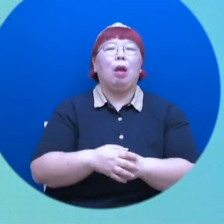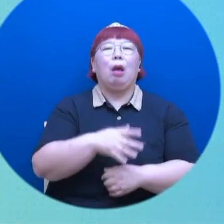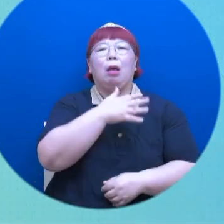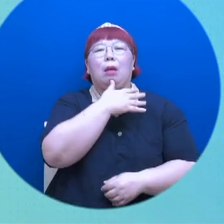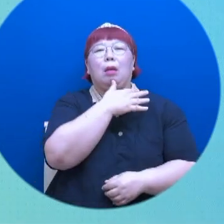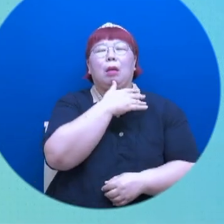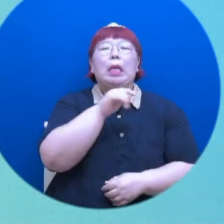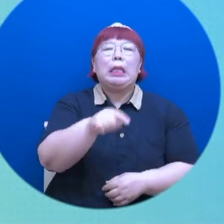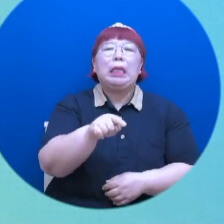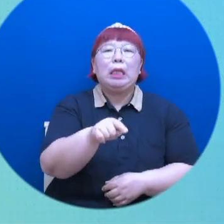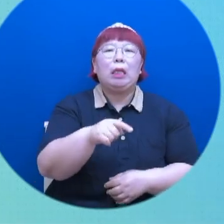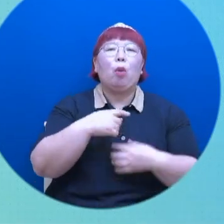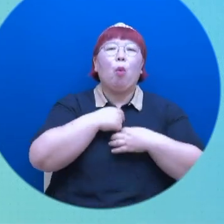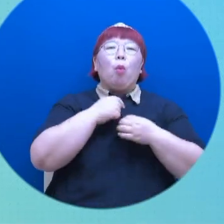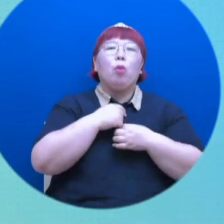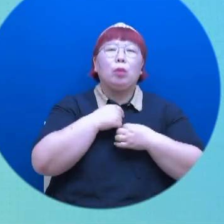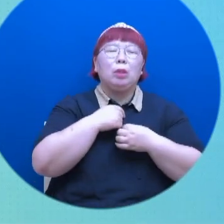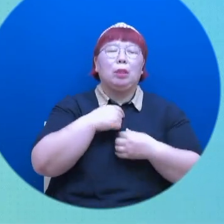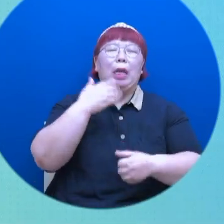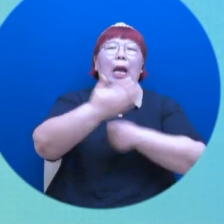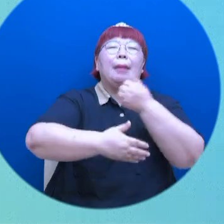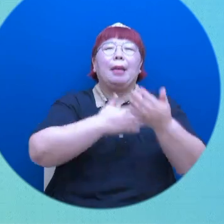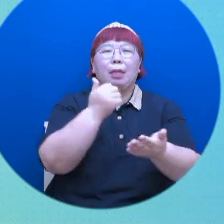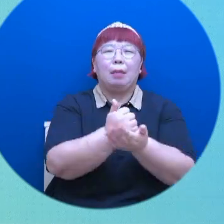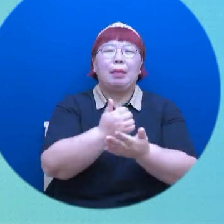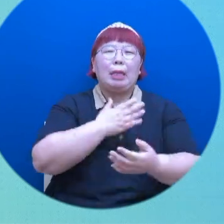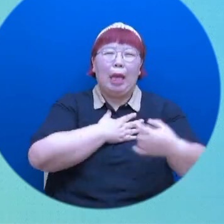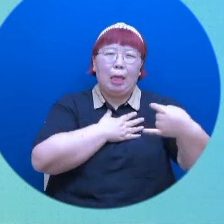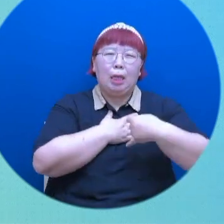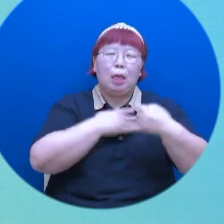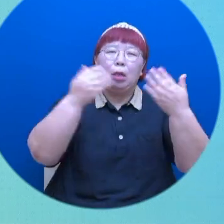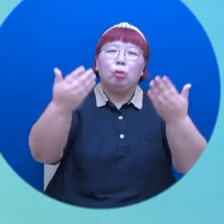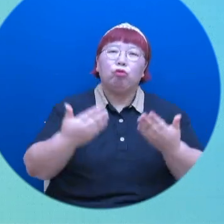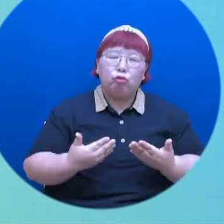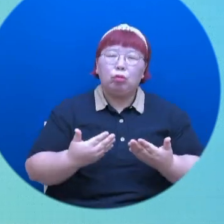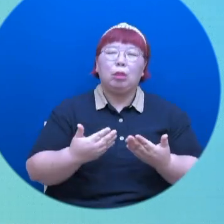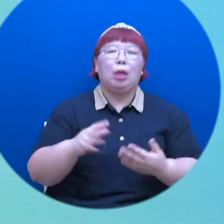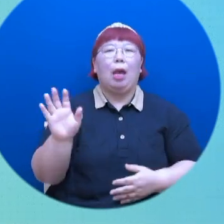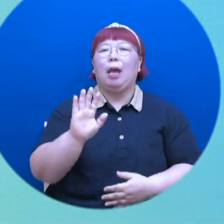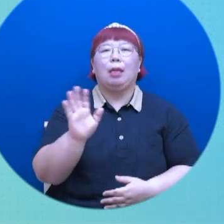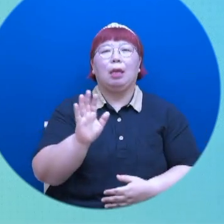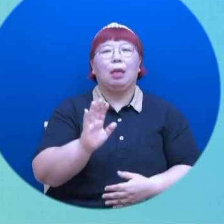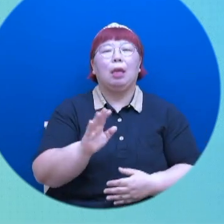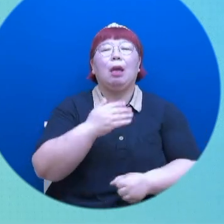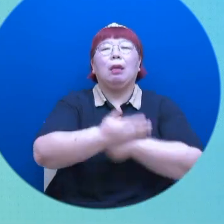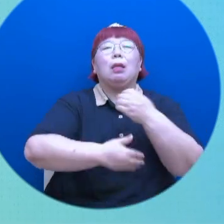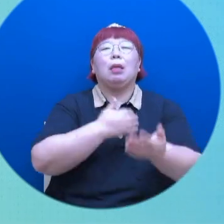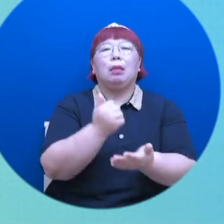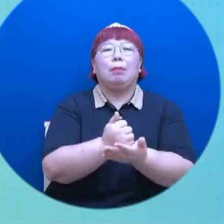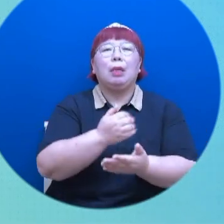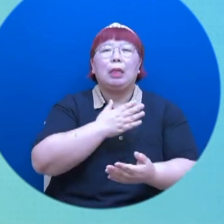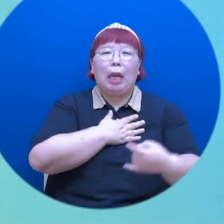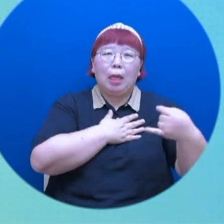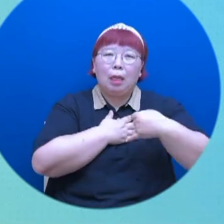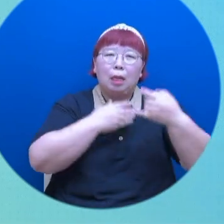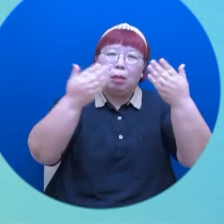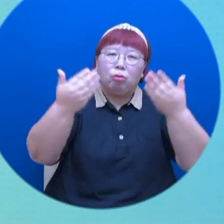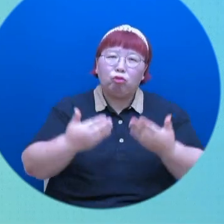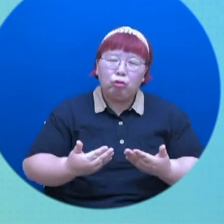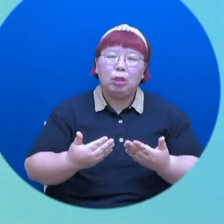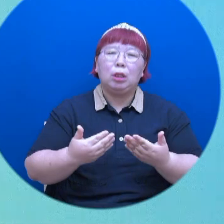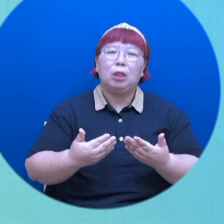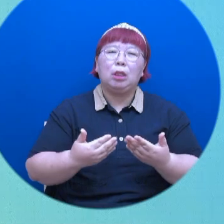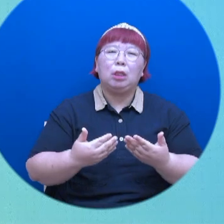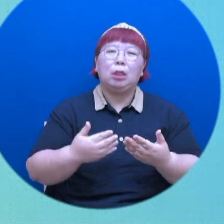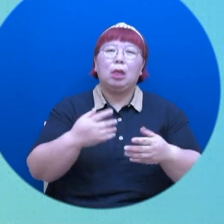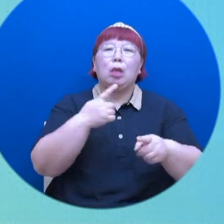직감합니까? 이 갑옷은 하나님께서 나에게 주신 갑옷이 아니구나. 하나님께서 나에게 주신